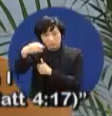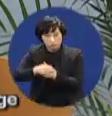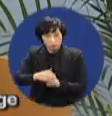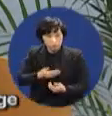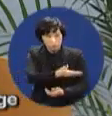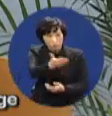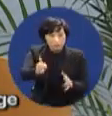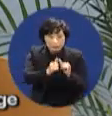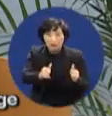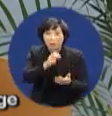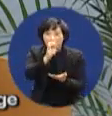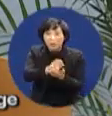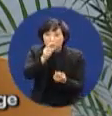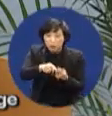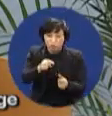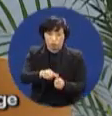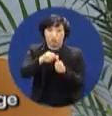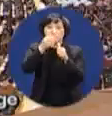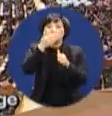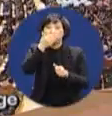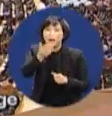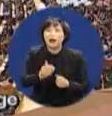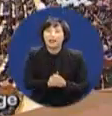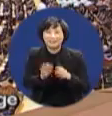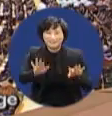구원하지. 이해가 됩니까?